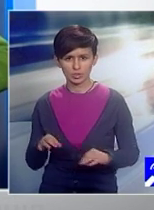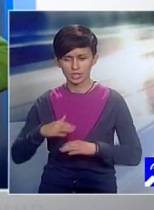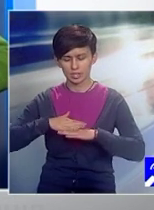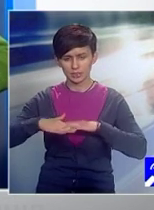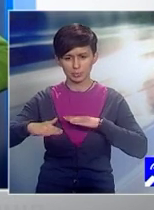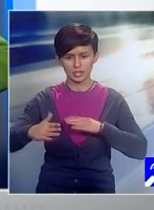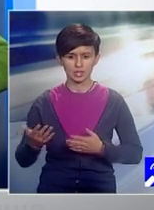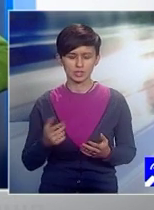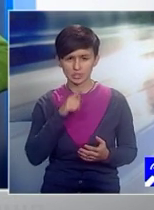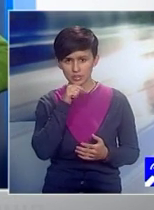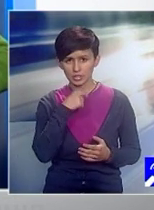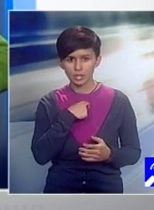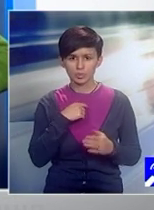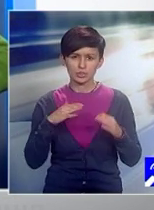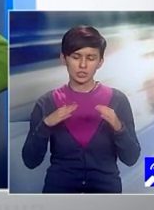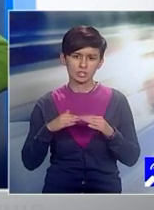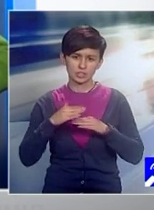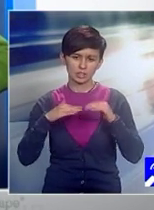puteau să-și construiască.